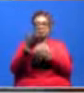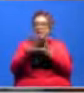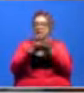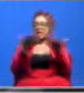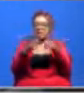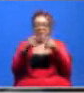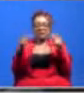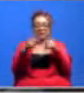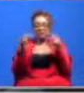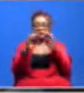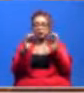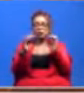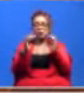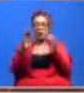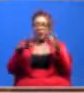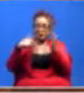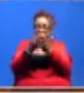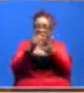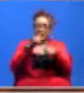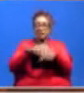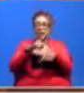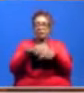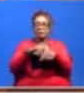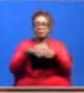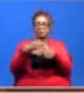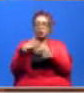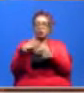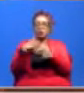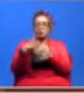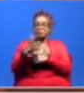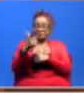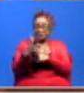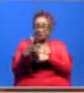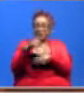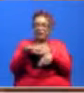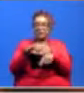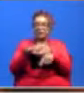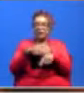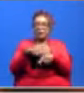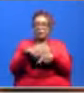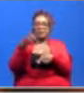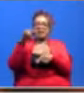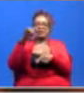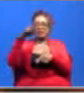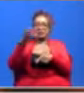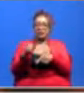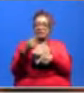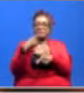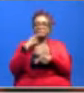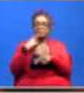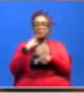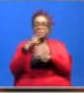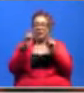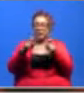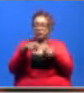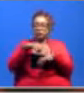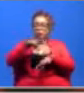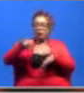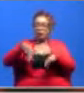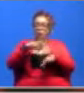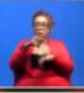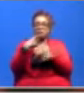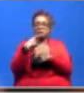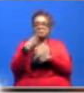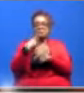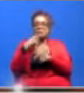wetu mfupi hadi wakati wa kwenda hewani. Ngetich naye alipokea simu yetu, lakini akaomba muda wa masaa mawili